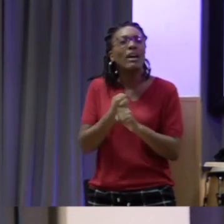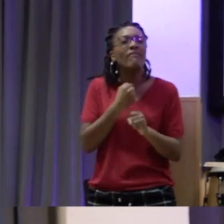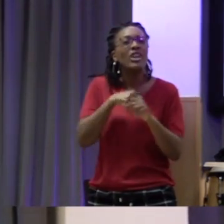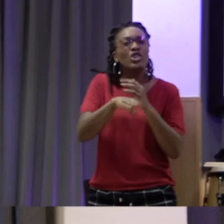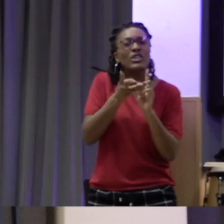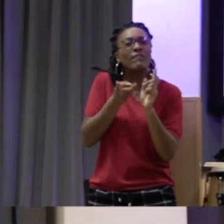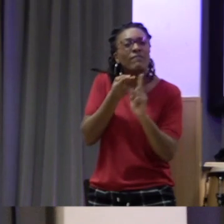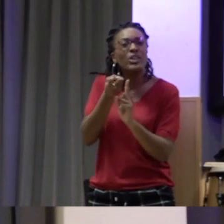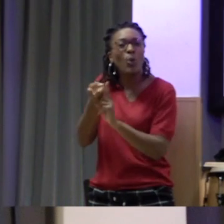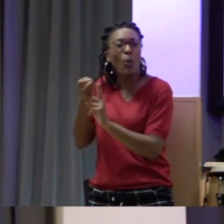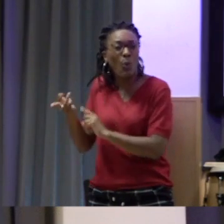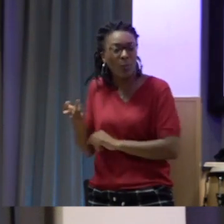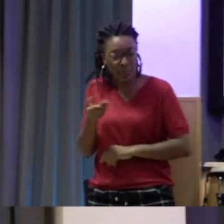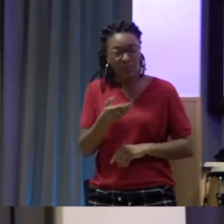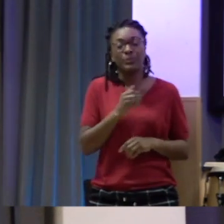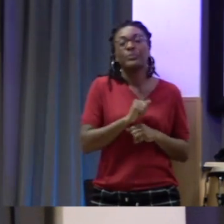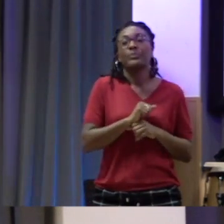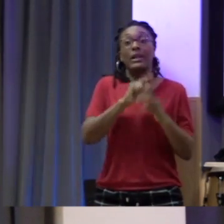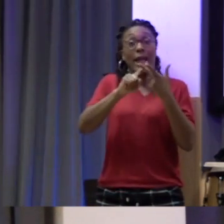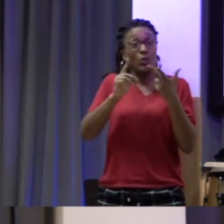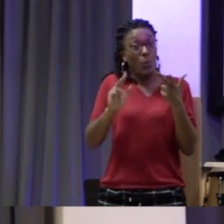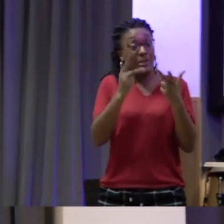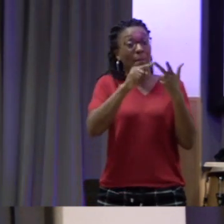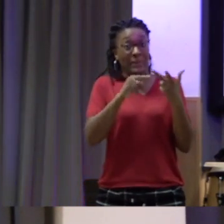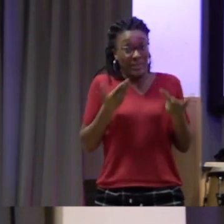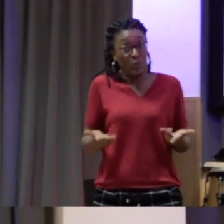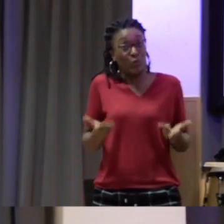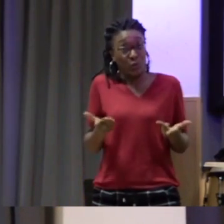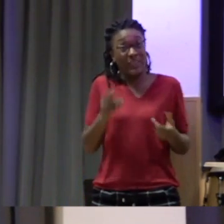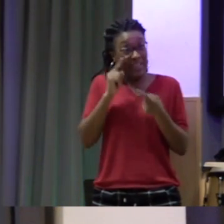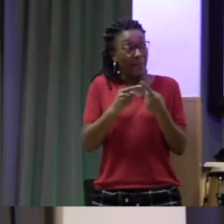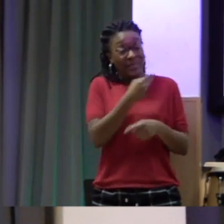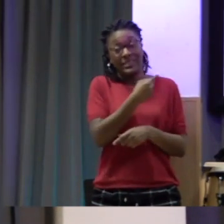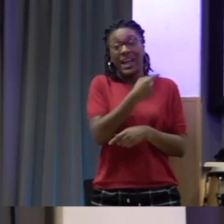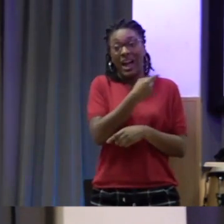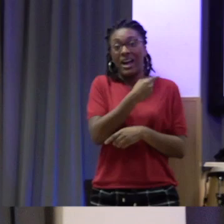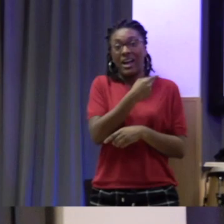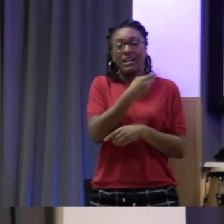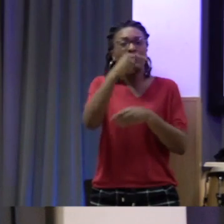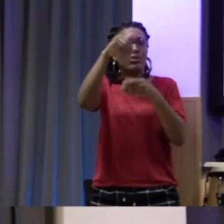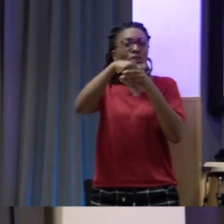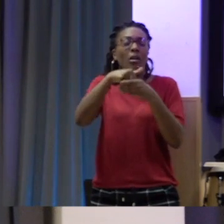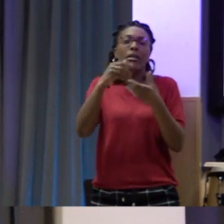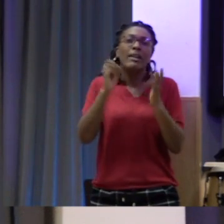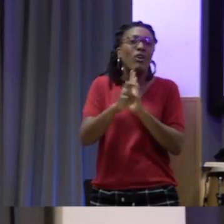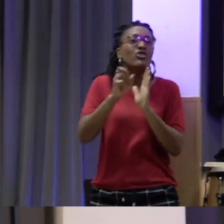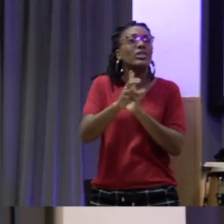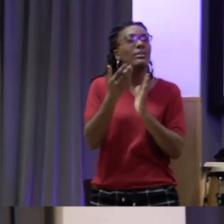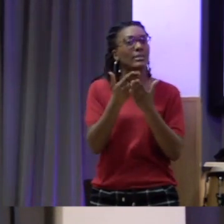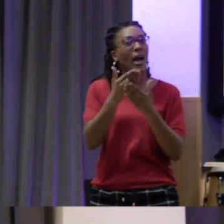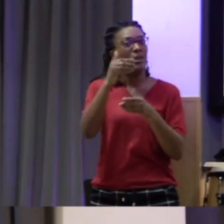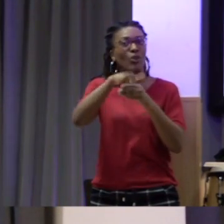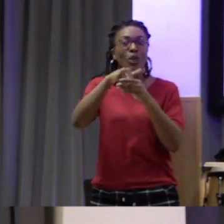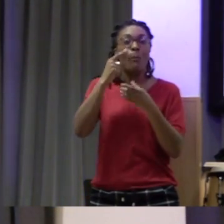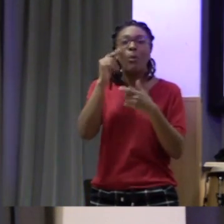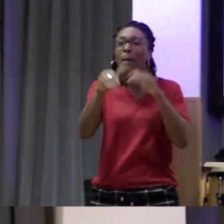Et cette parabole que nous allons lire contient l'appel gratuit de l'Évangile qui est donné à tous